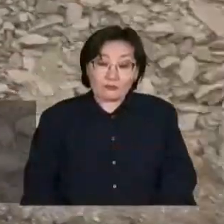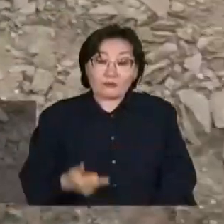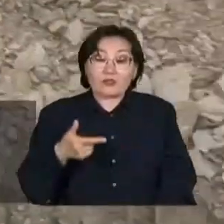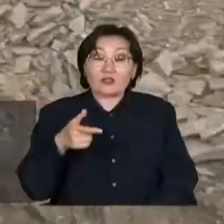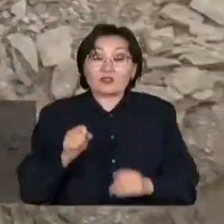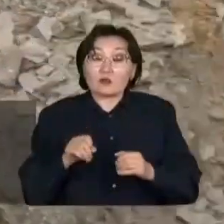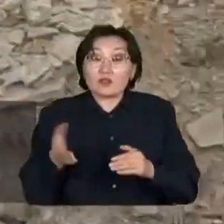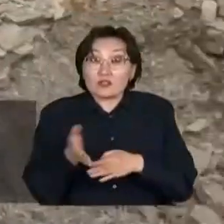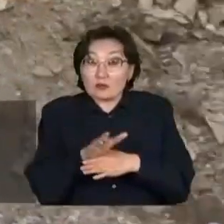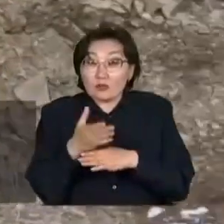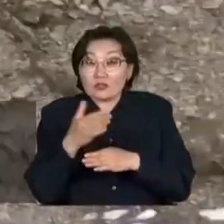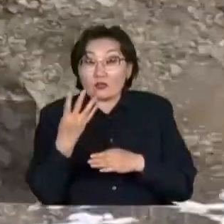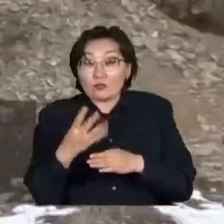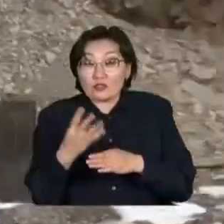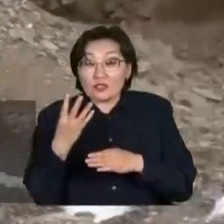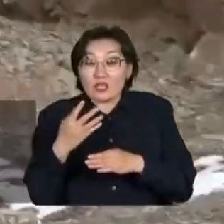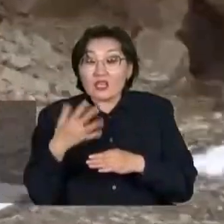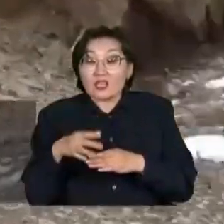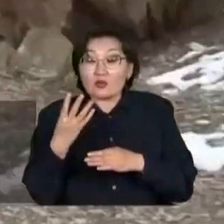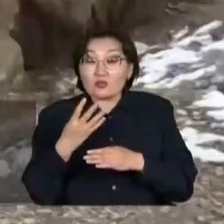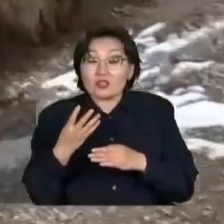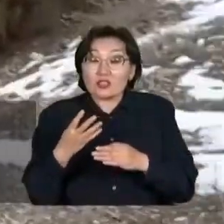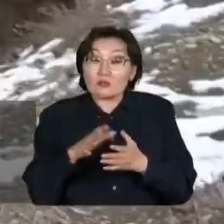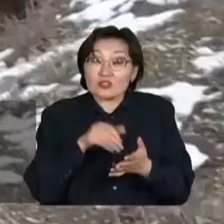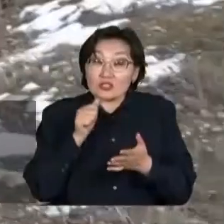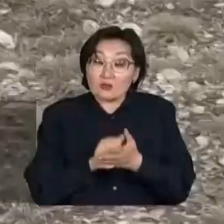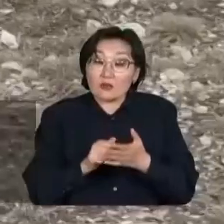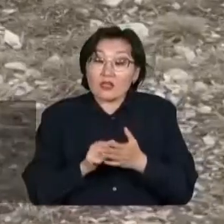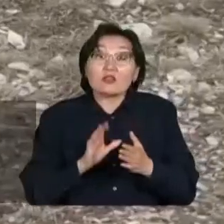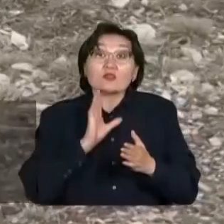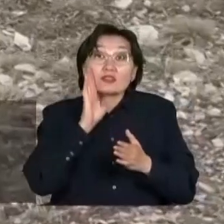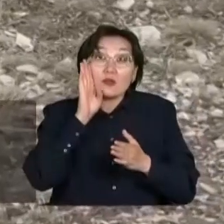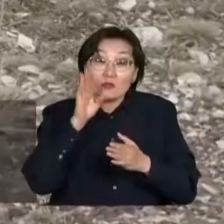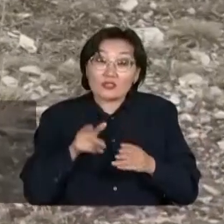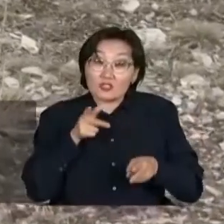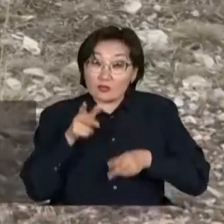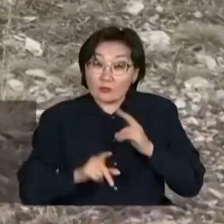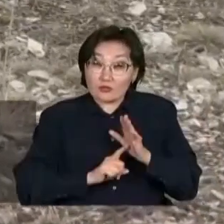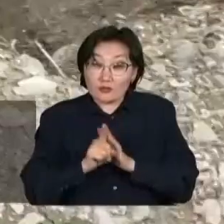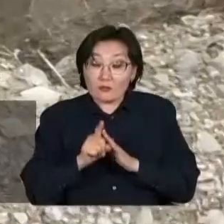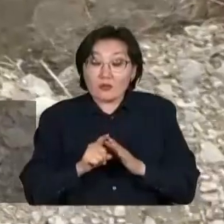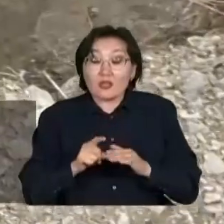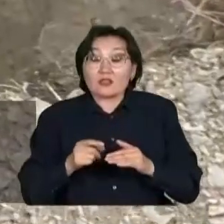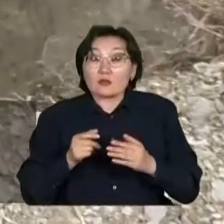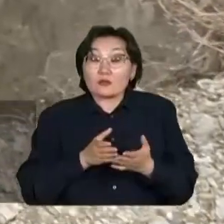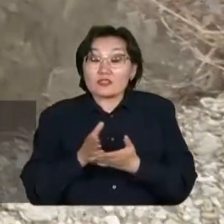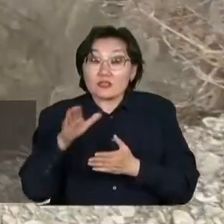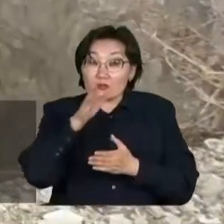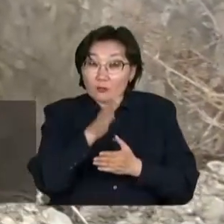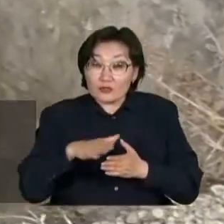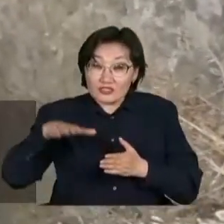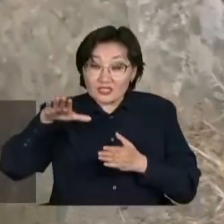Гектарлап қопарылып, 54 жолдың жарамсыз болғанынан шаршаған суықсайлықтар таңмен бас көтерді. Олар жайлауға шығатын сайды қазып,